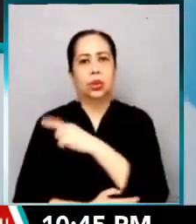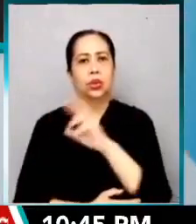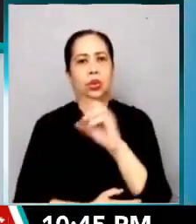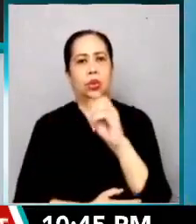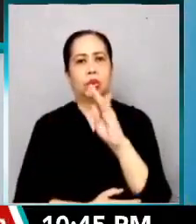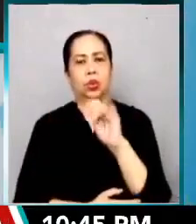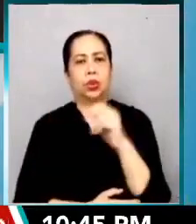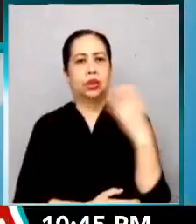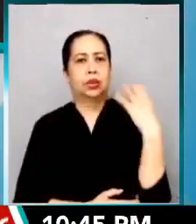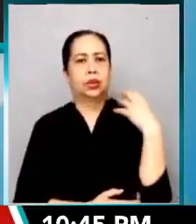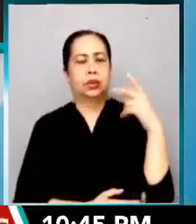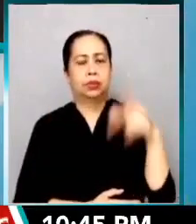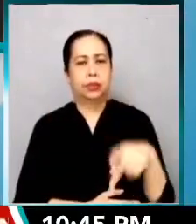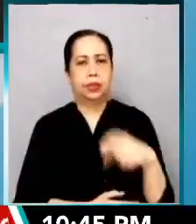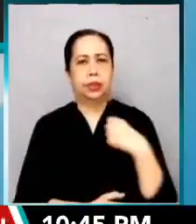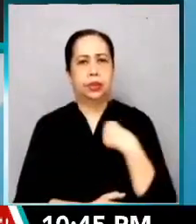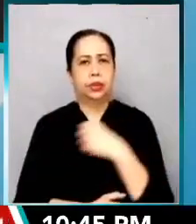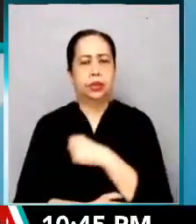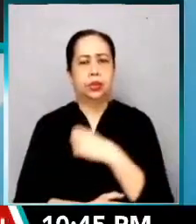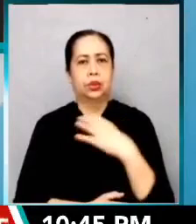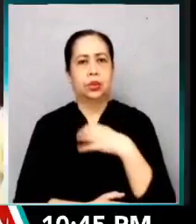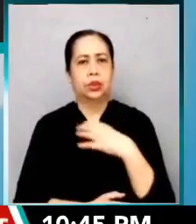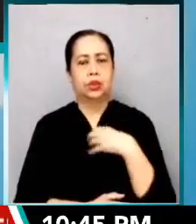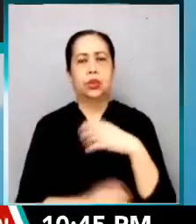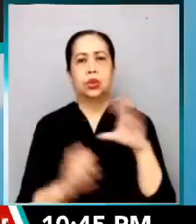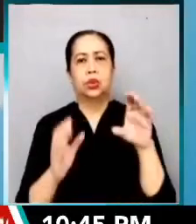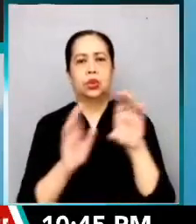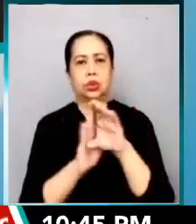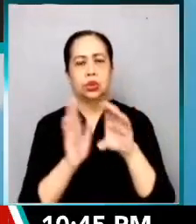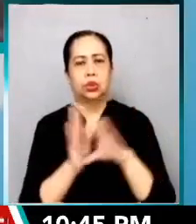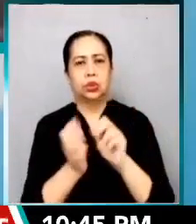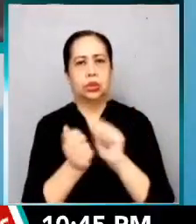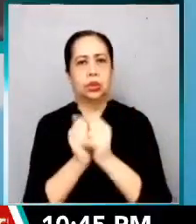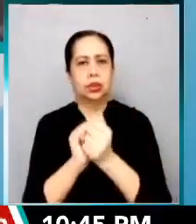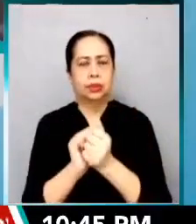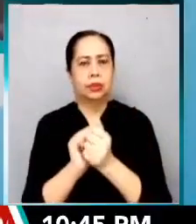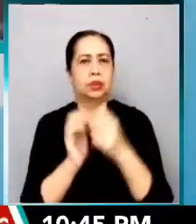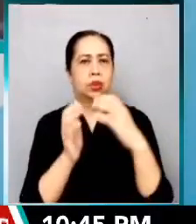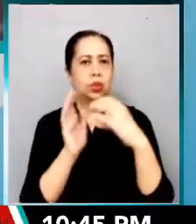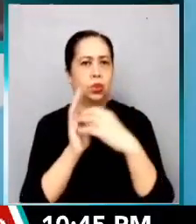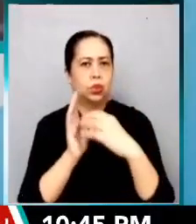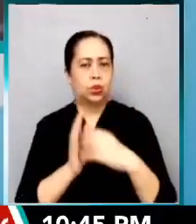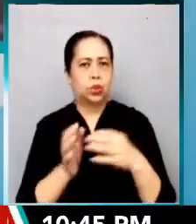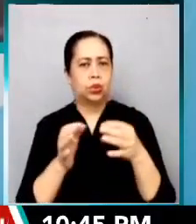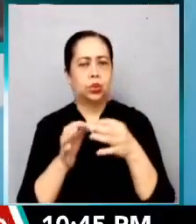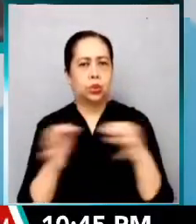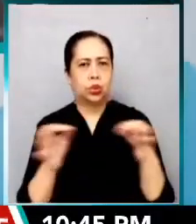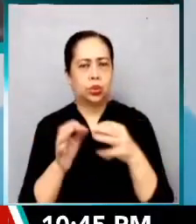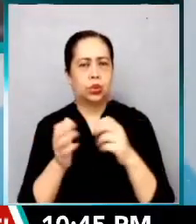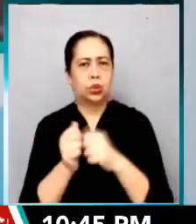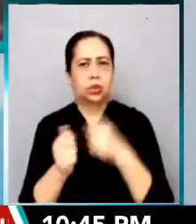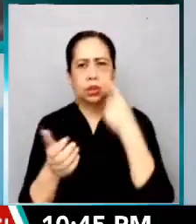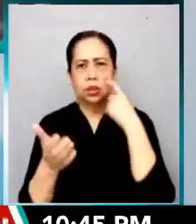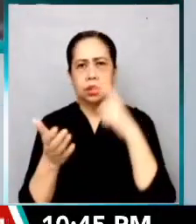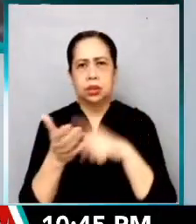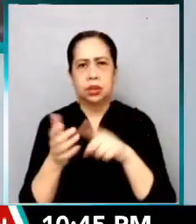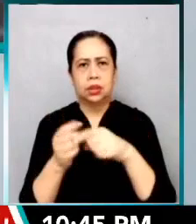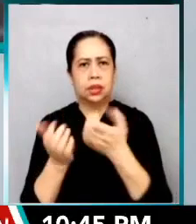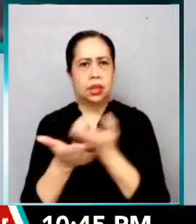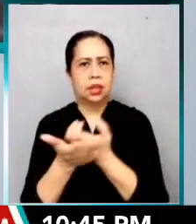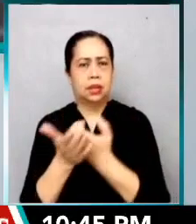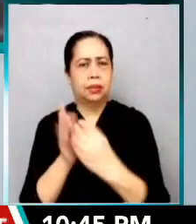ng Senate Committee on Constitutional Amendments and Revision of Codes. Pinuna ng senador ang economic provisions